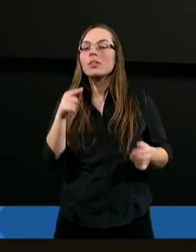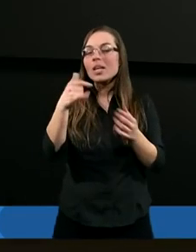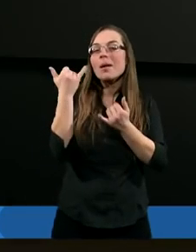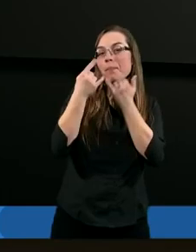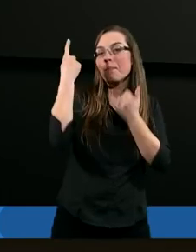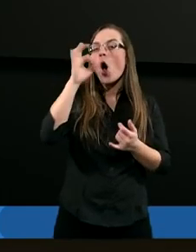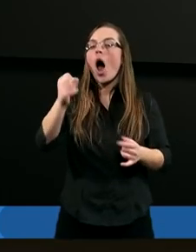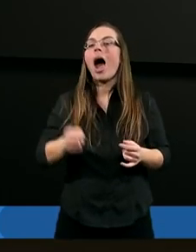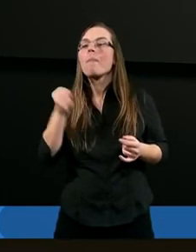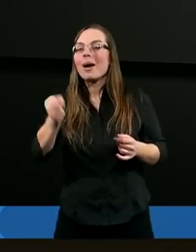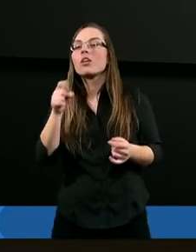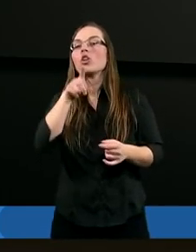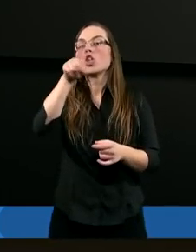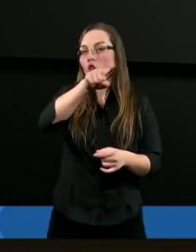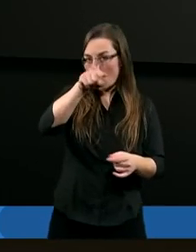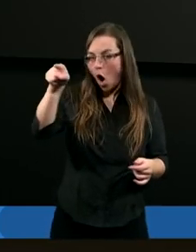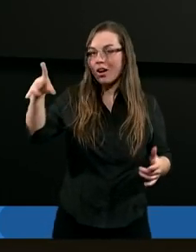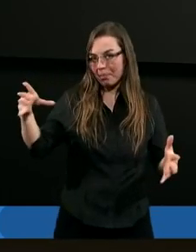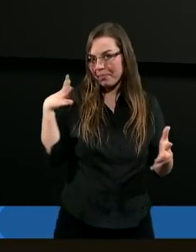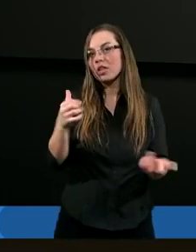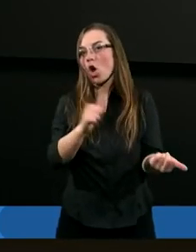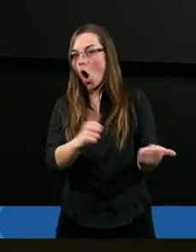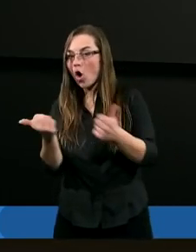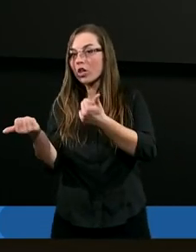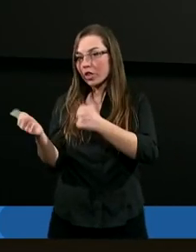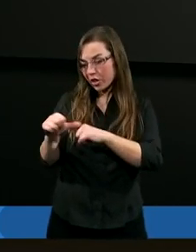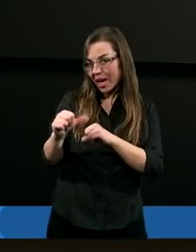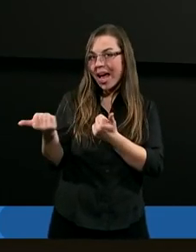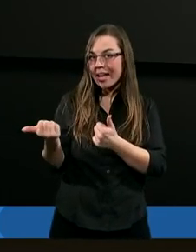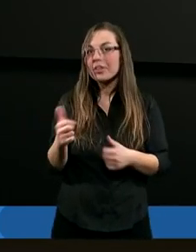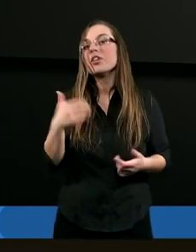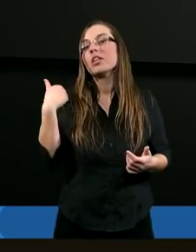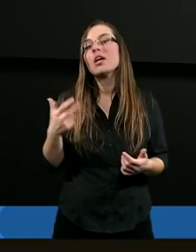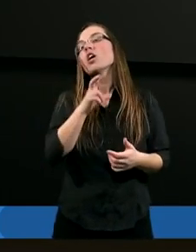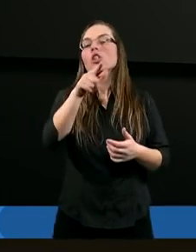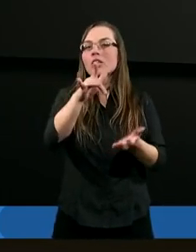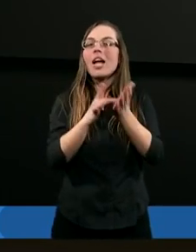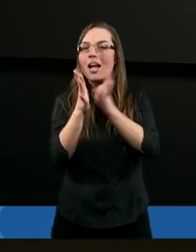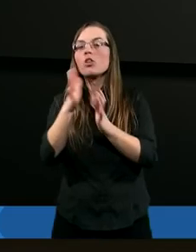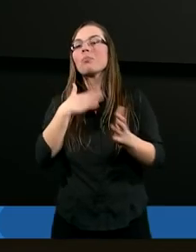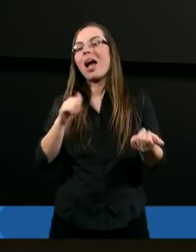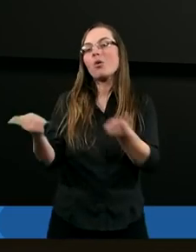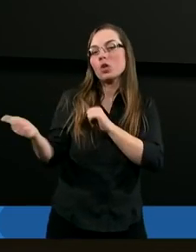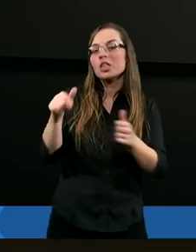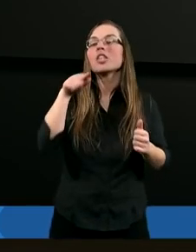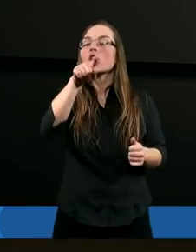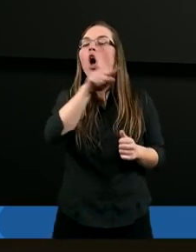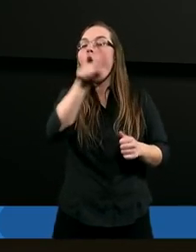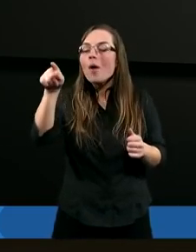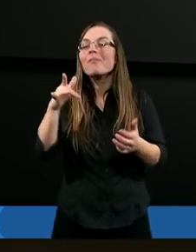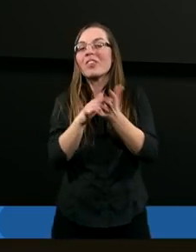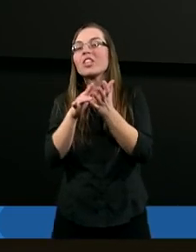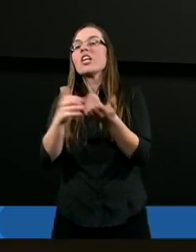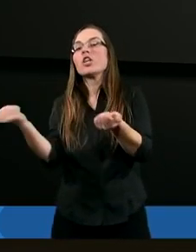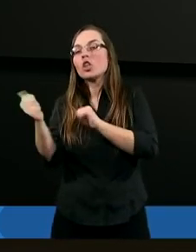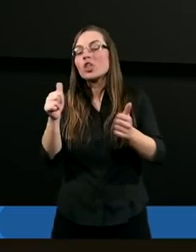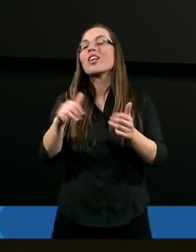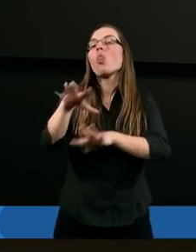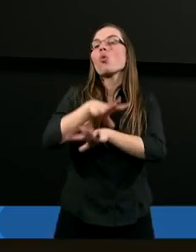pomyślimy o apostołach. Czy oni byli ochrzczeni? Bo Jezus miał chrzcić. Jest powiedziane, On chrzci